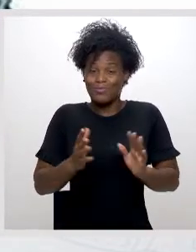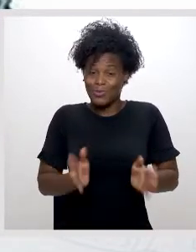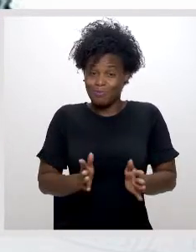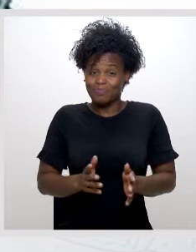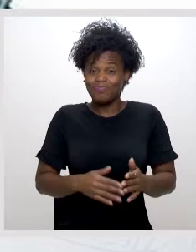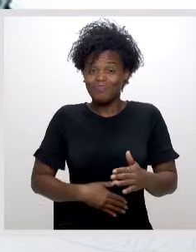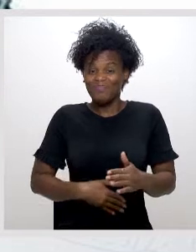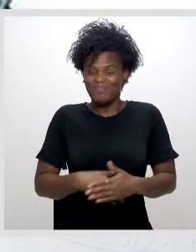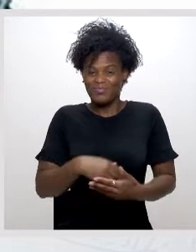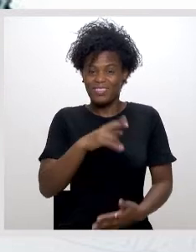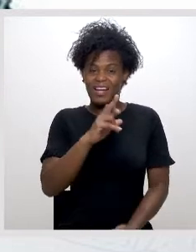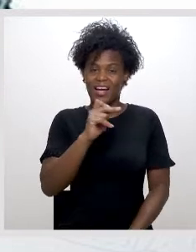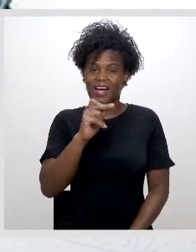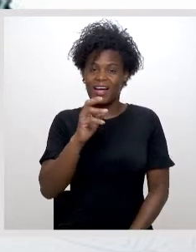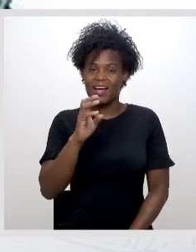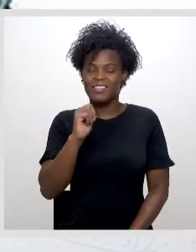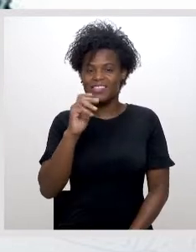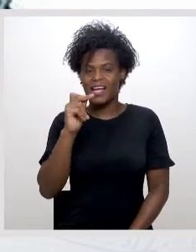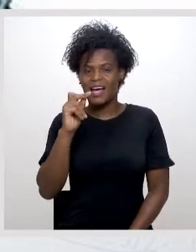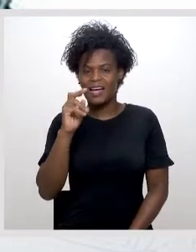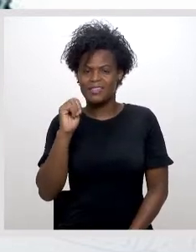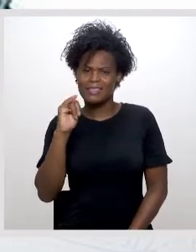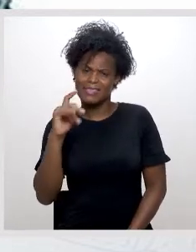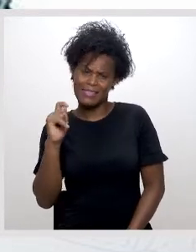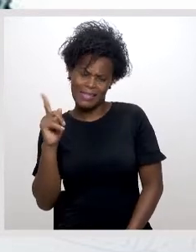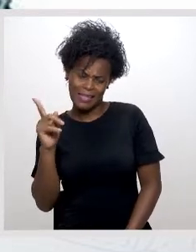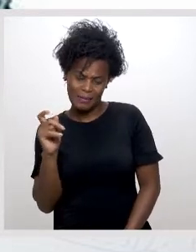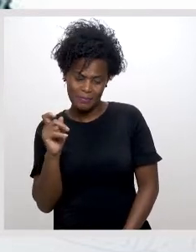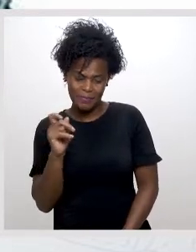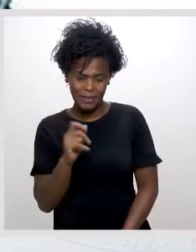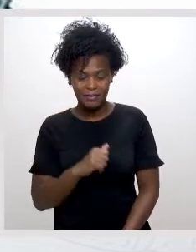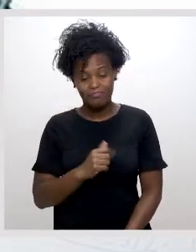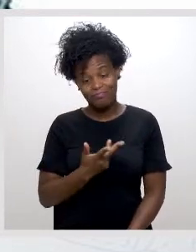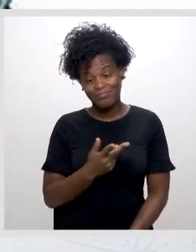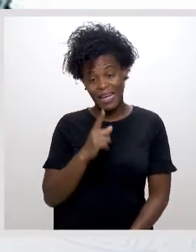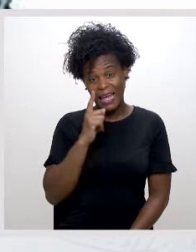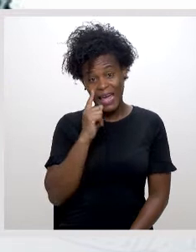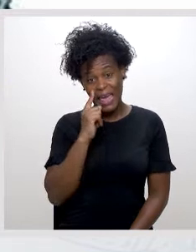rassasié. On va voir donc, il va manger.